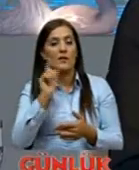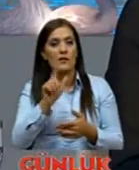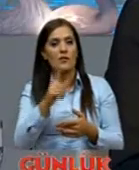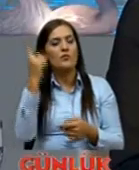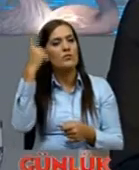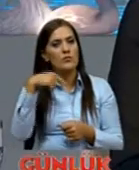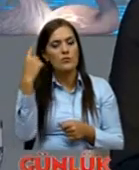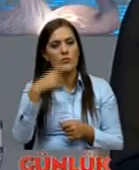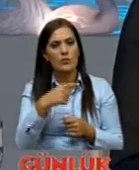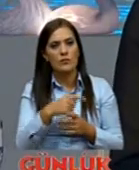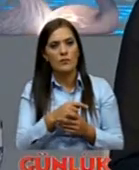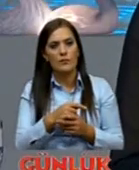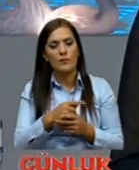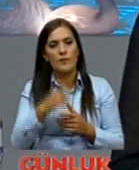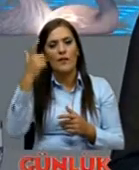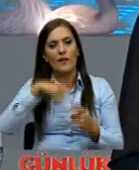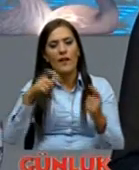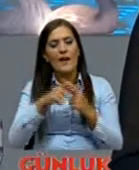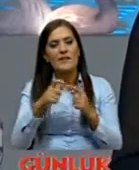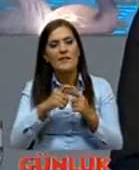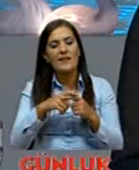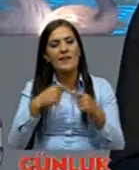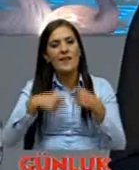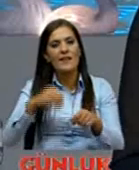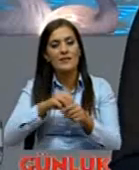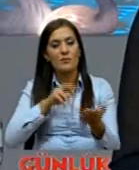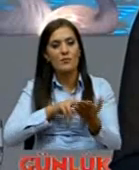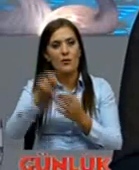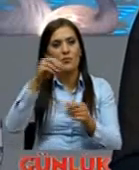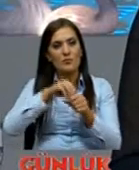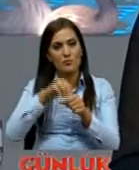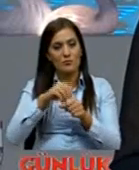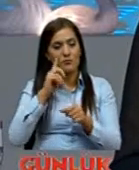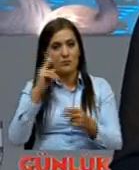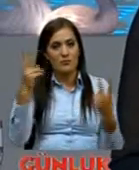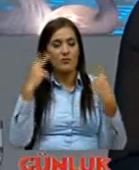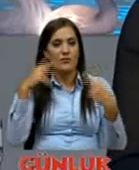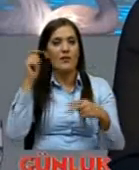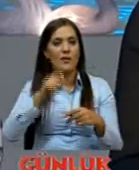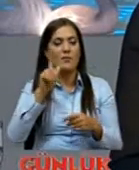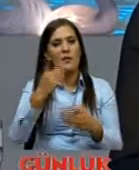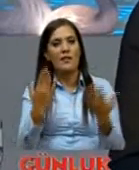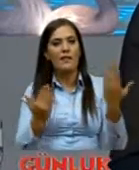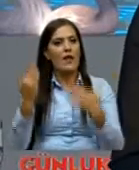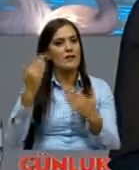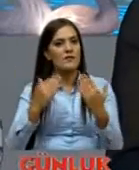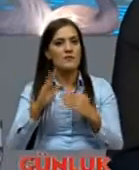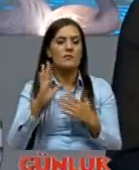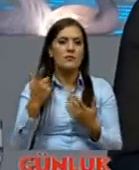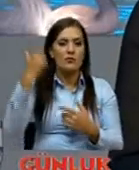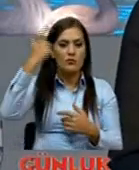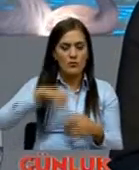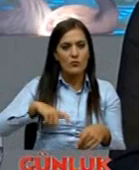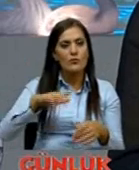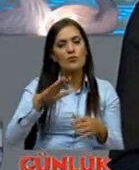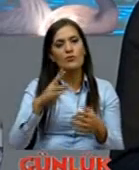gerekecek. Çünkü estetiği podyumda göstermek durumundasınız. Yürüyüşünüzle. Hatta dans belki. Dans